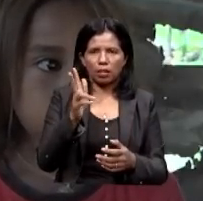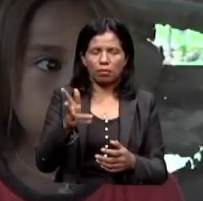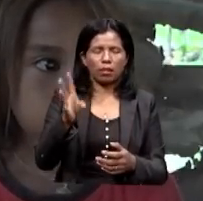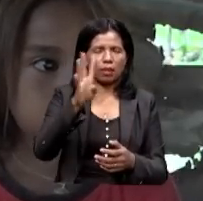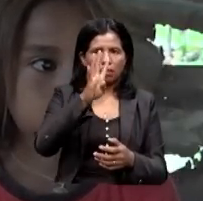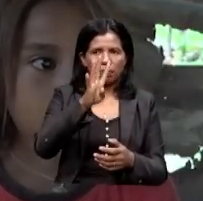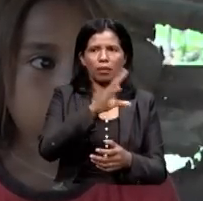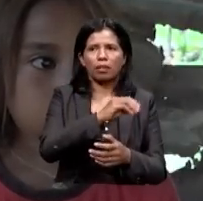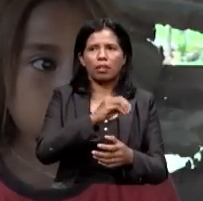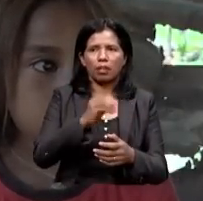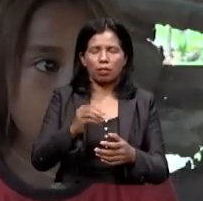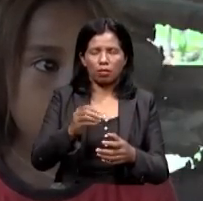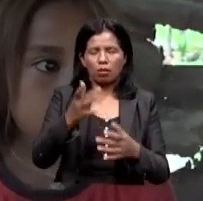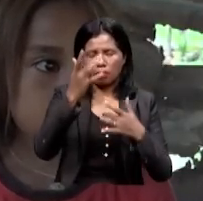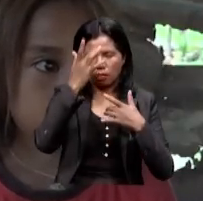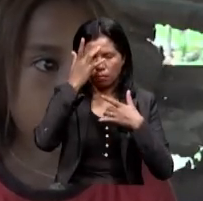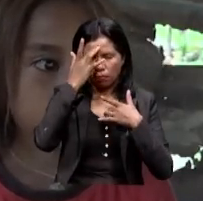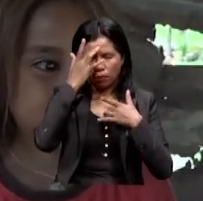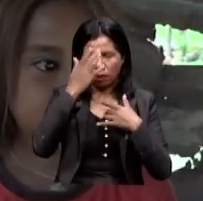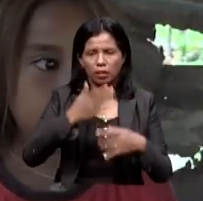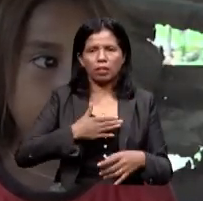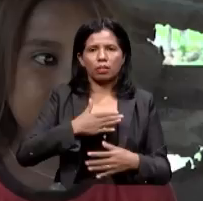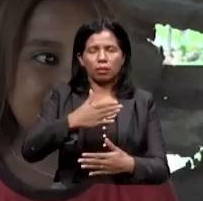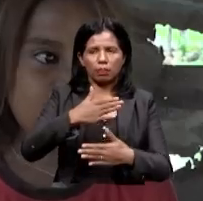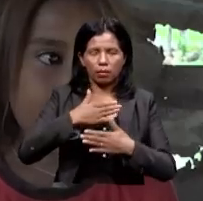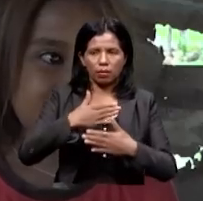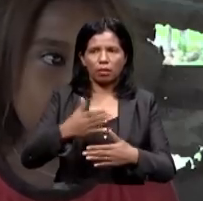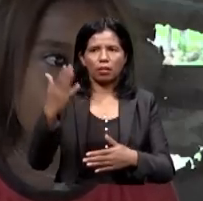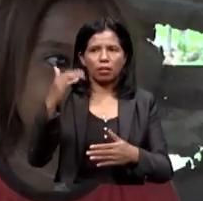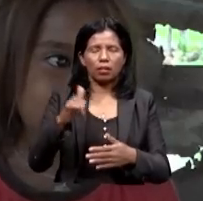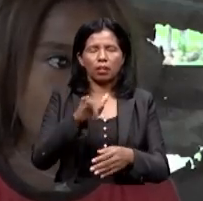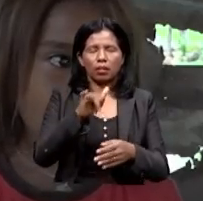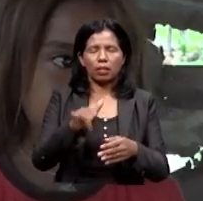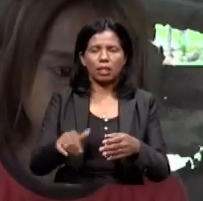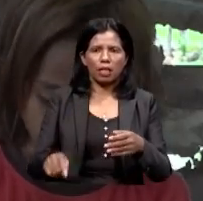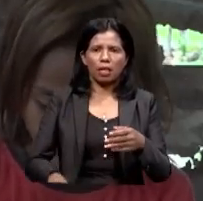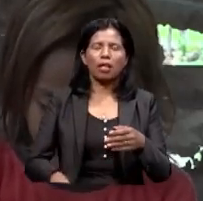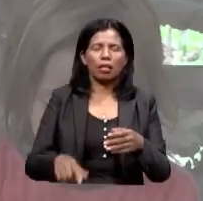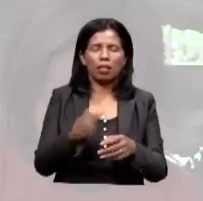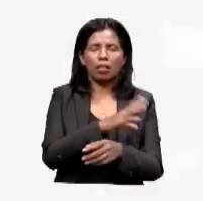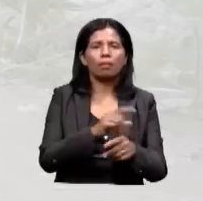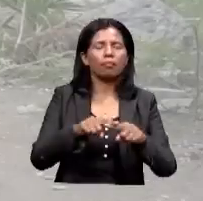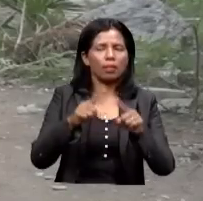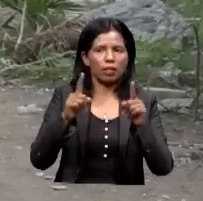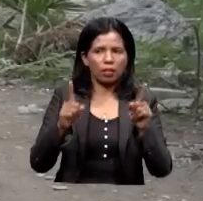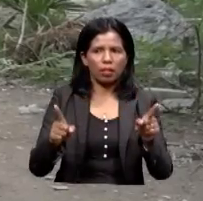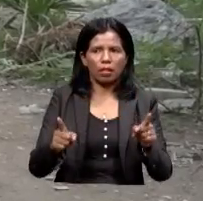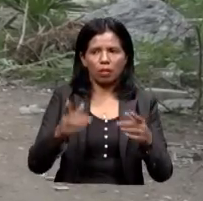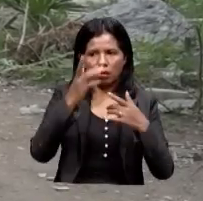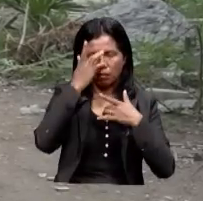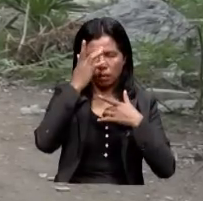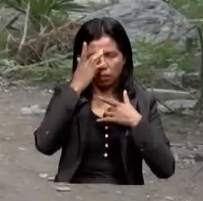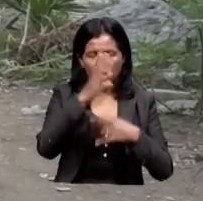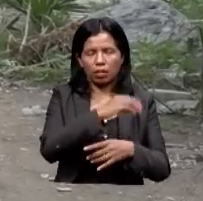resinghat, nebe sofre hela moras asma no aleza ia ain parte karuk, mai be moras nebe